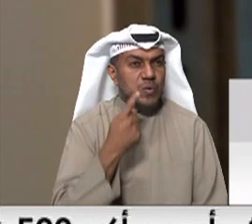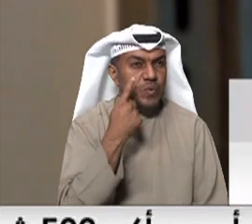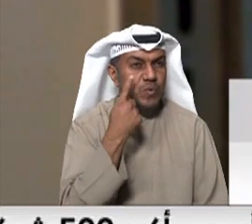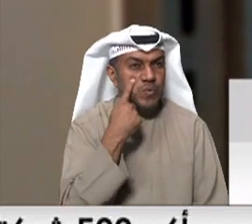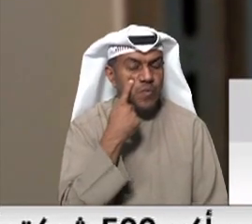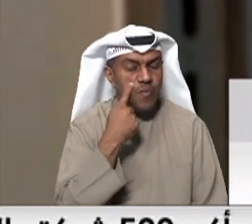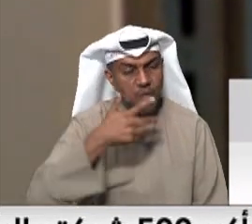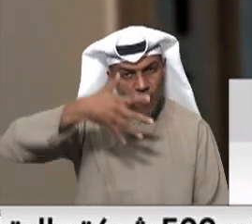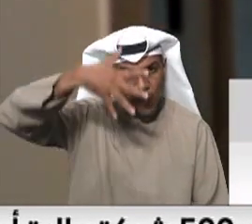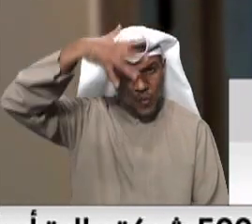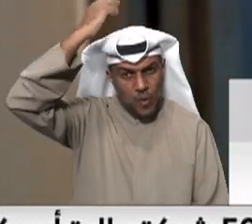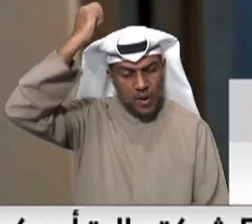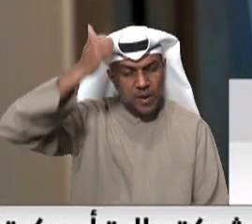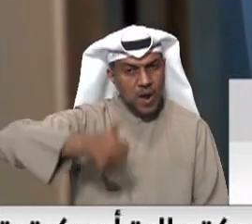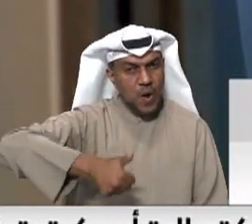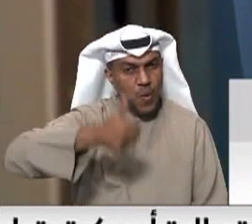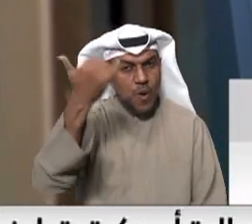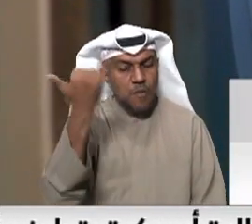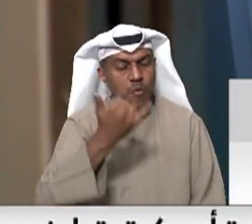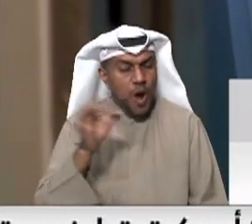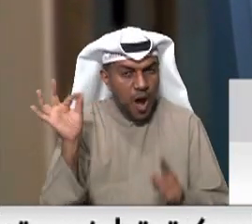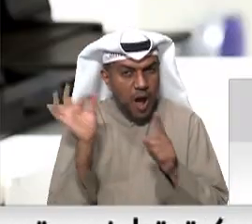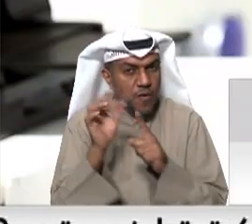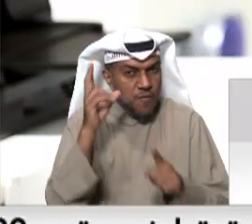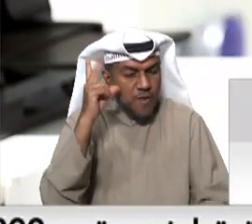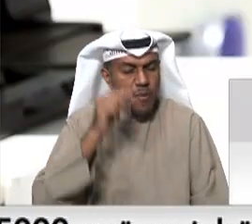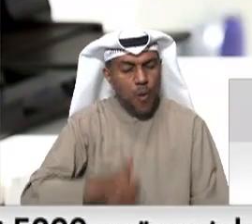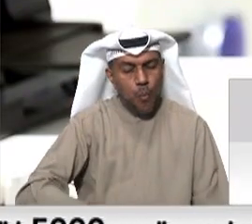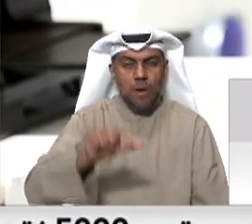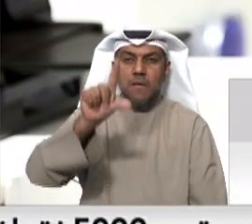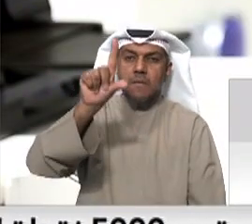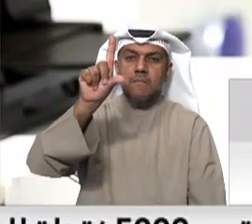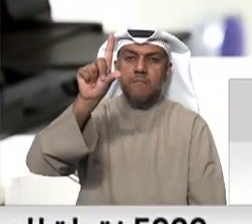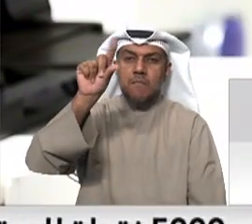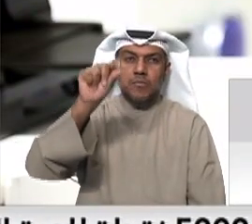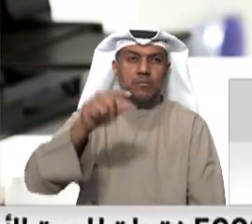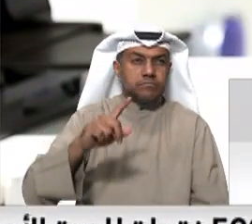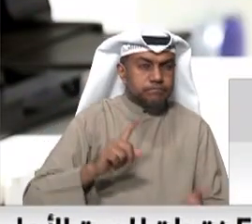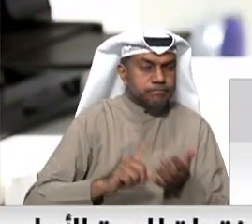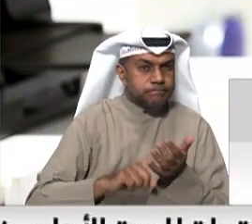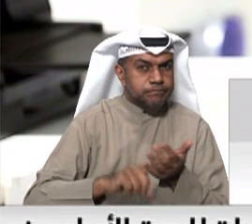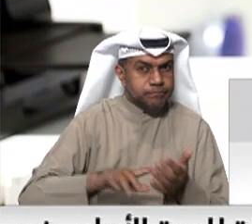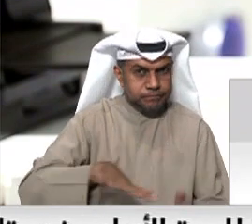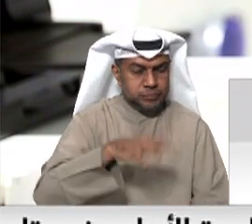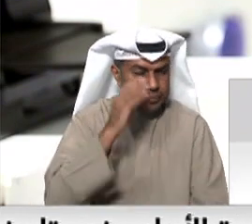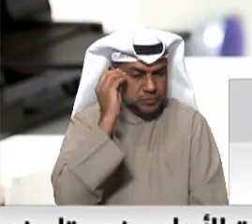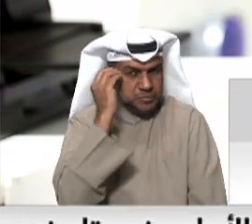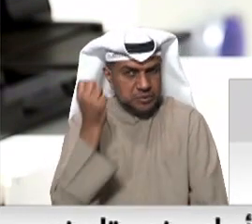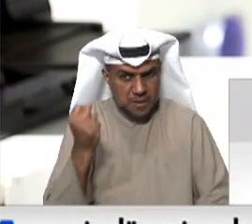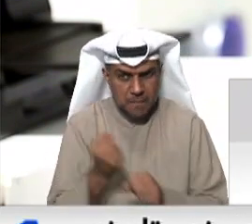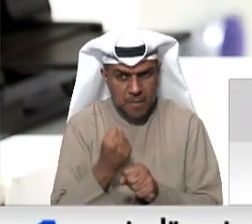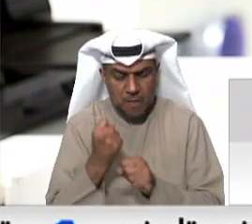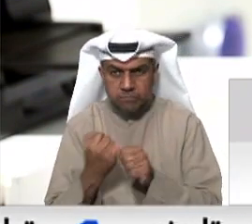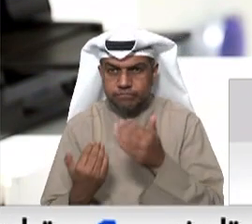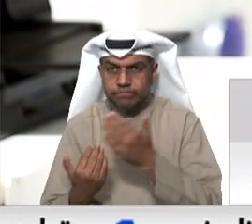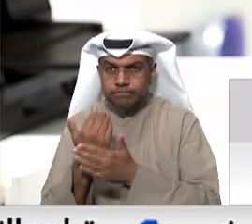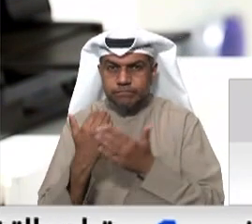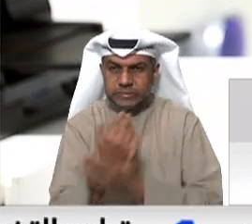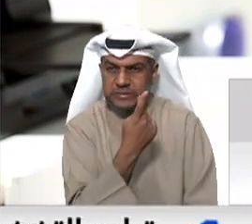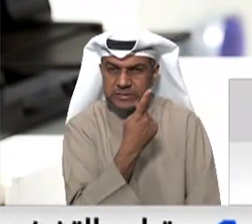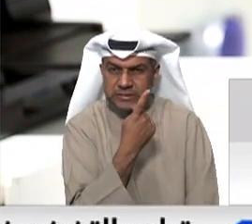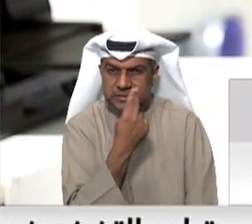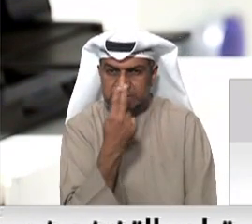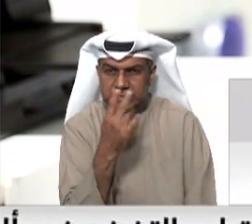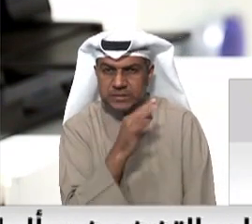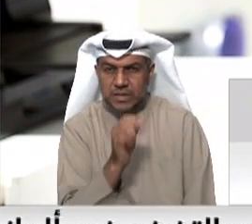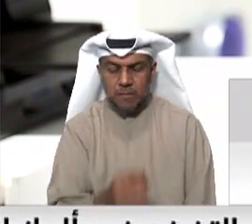أهم هدف واللي حطيناه قدام عيننا كان هو التميز، عشان كذي كنا دائما نواكب أهم وآخر التطورات